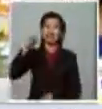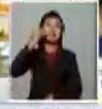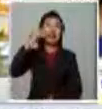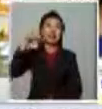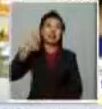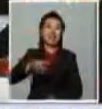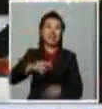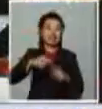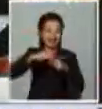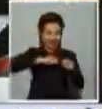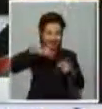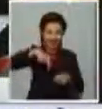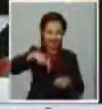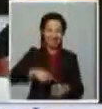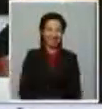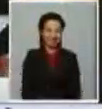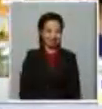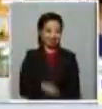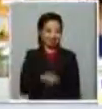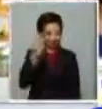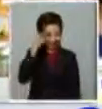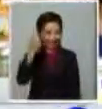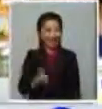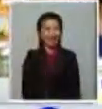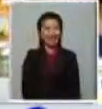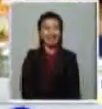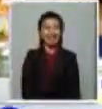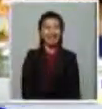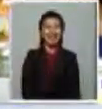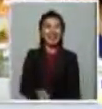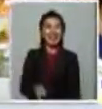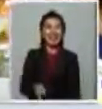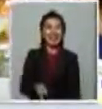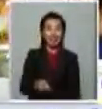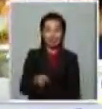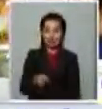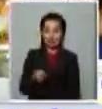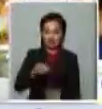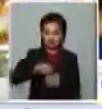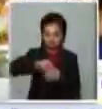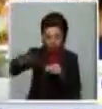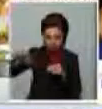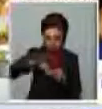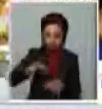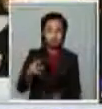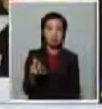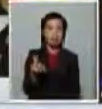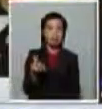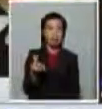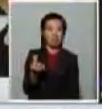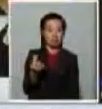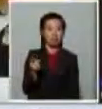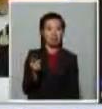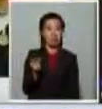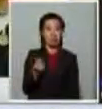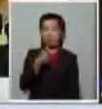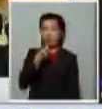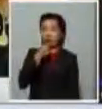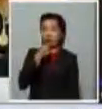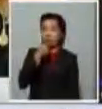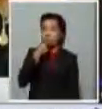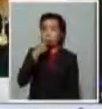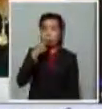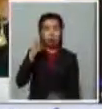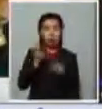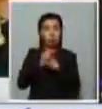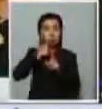เออโอ้ฉลาดเนาะ ใช่อ๋อ นี่ไงนี่ หวานเหมือนเดิมเลย แล้